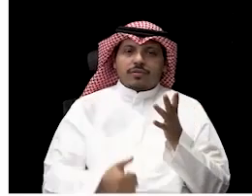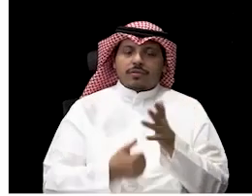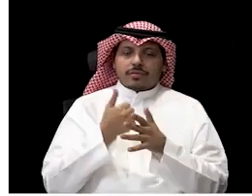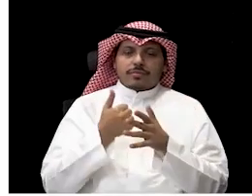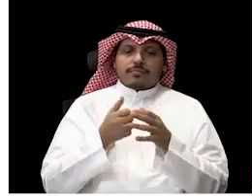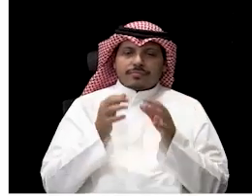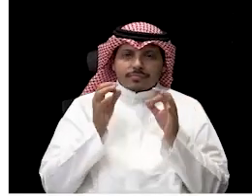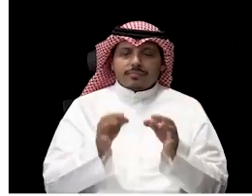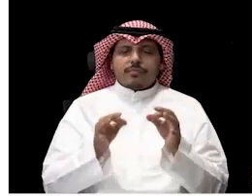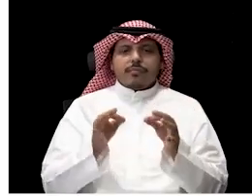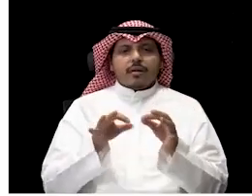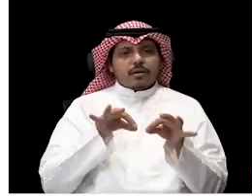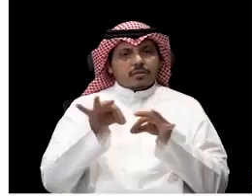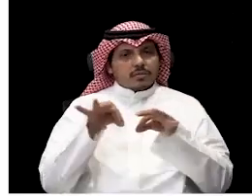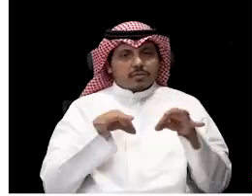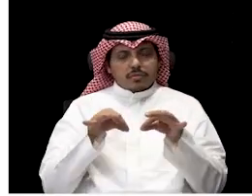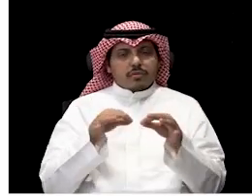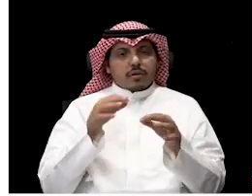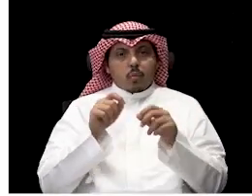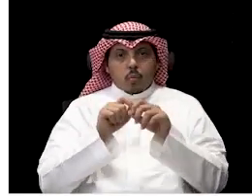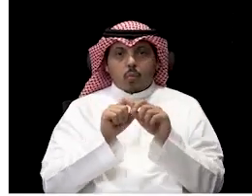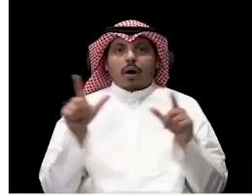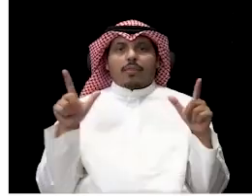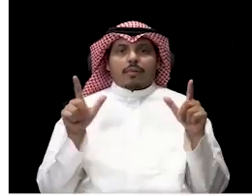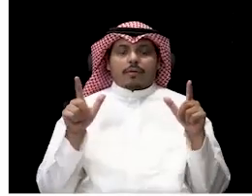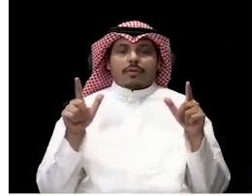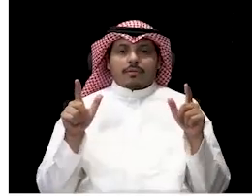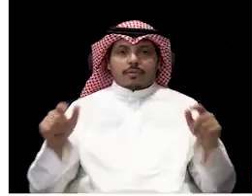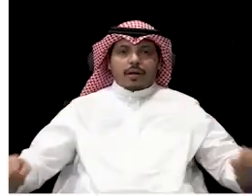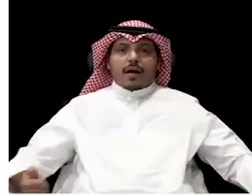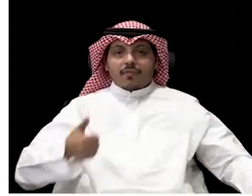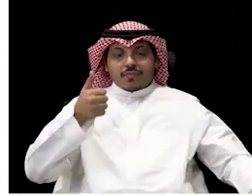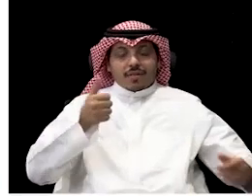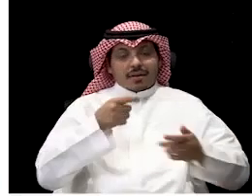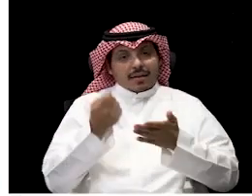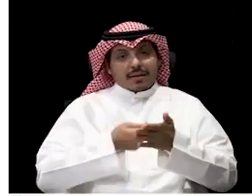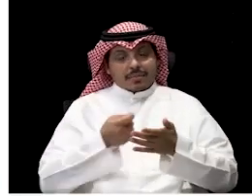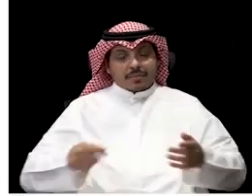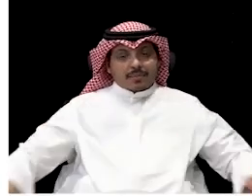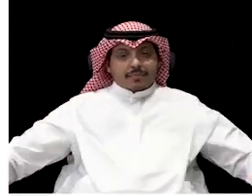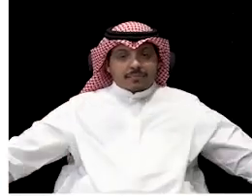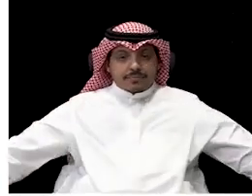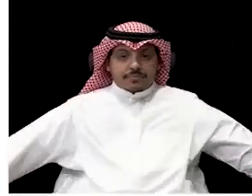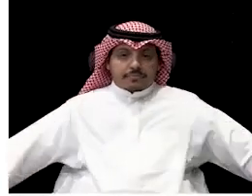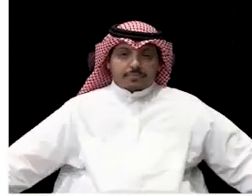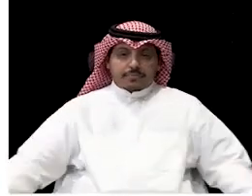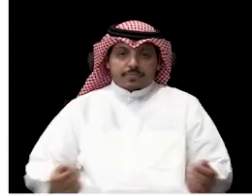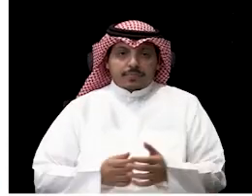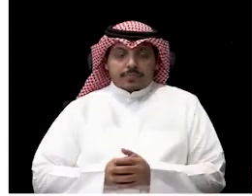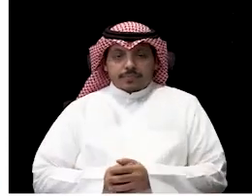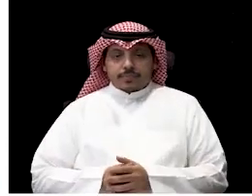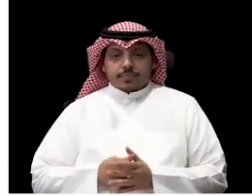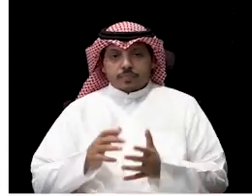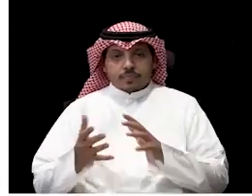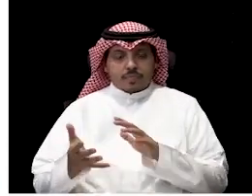دقيقا واضحا. إذن لابد أنني ماذا؟ ويفضل كتابتها. اكتب أهدافك، حددها،